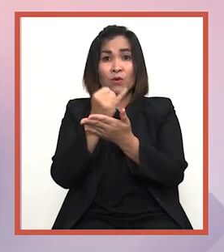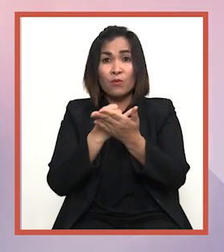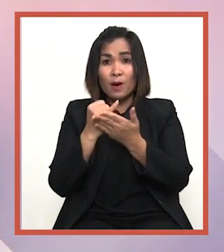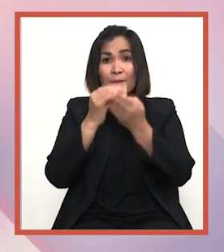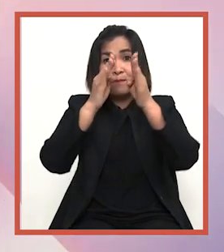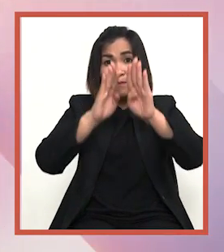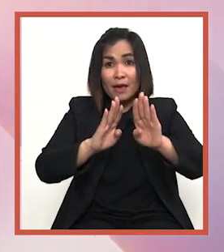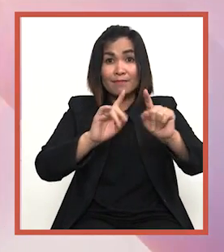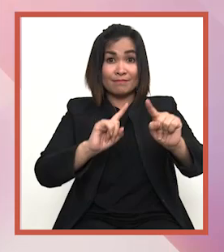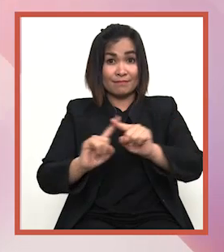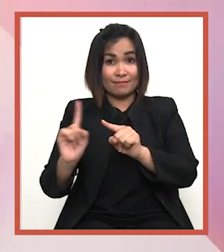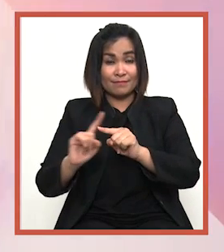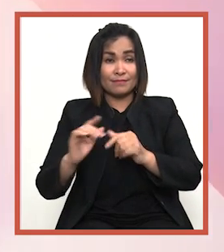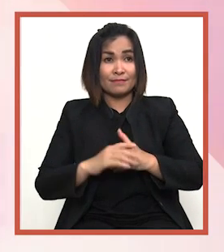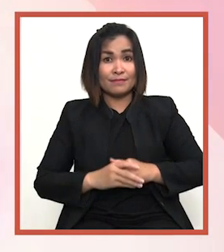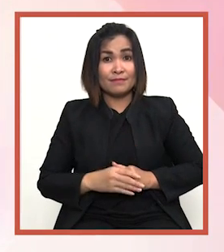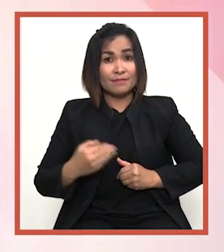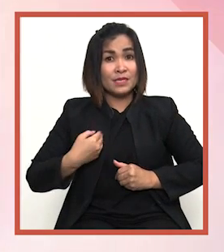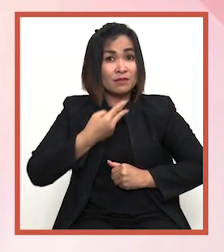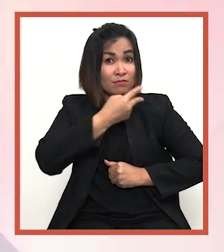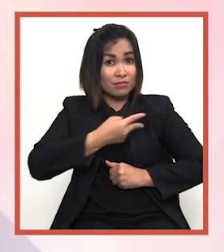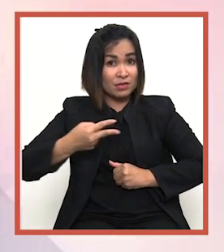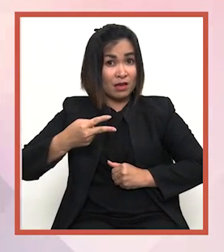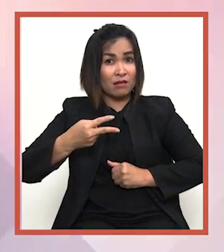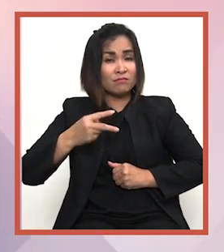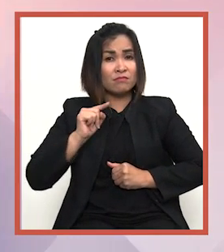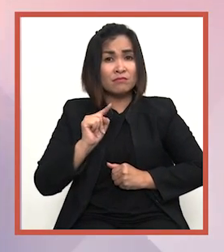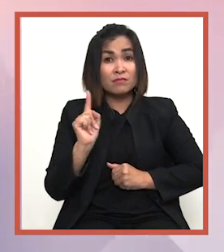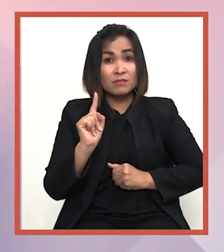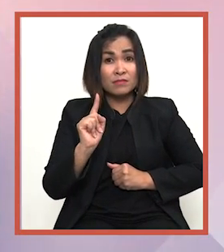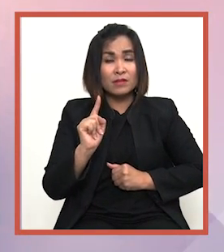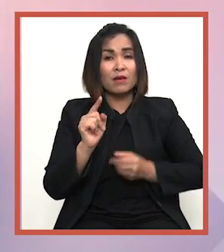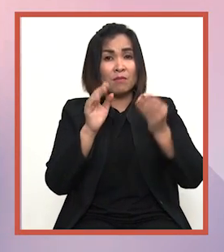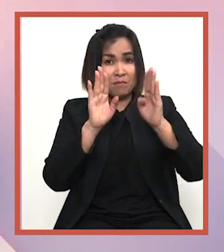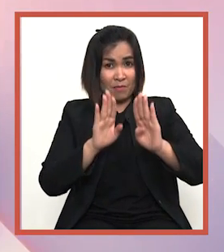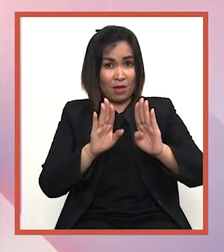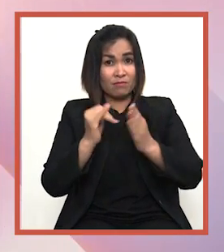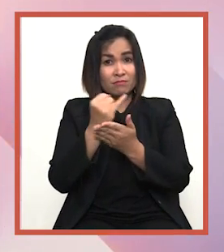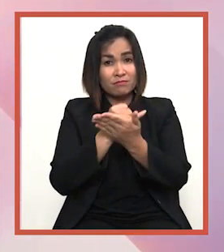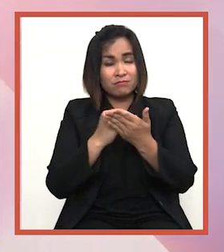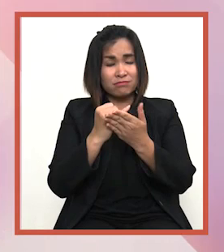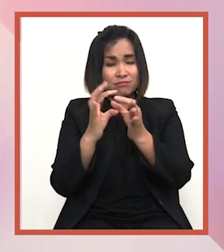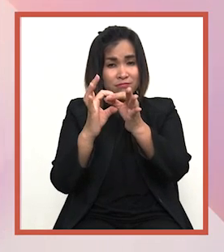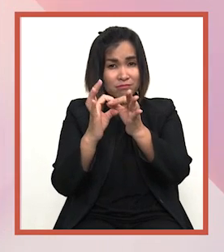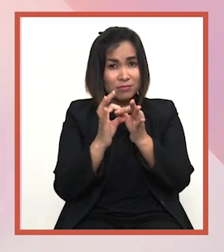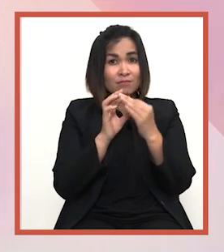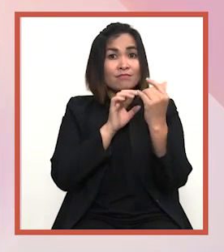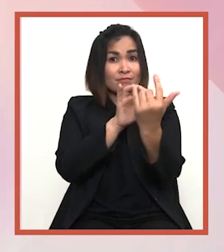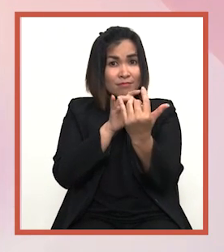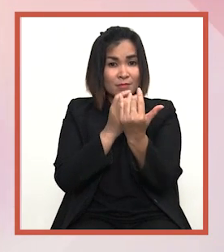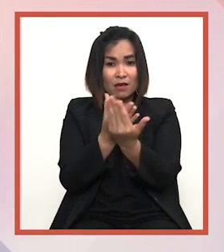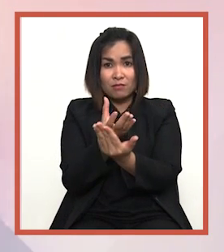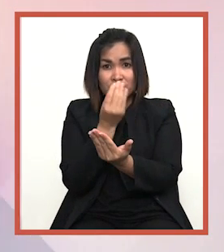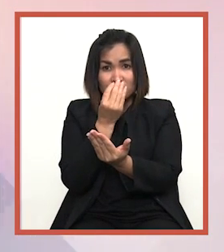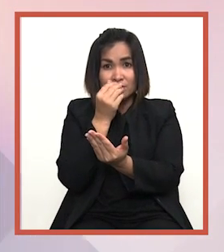นะมีภาษานะครับที่เรียกว่านะครับมาเป็นภาษาเขียนแบบนั่นเองนะครับที่จะใช้นะครับสื่อสารนะครับ